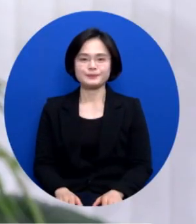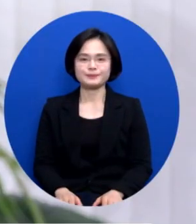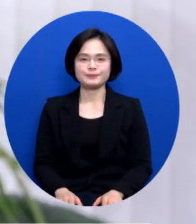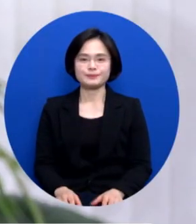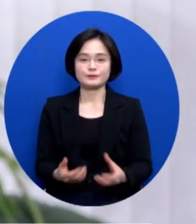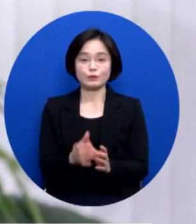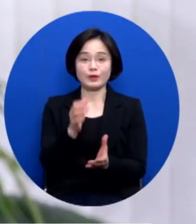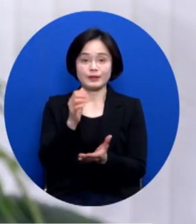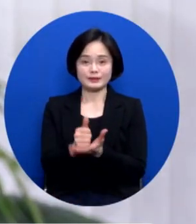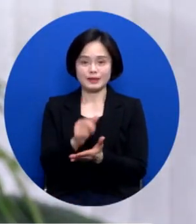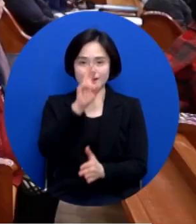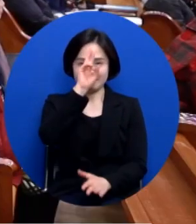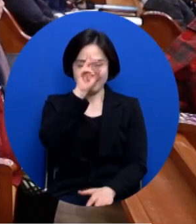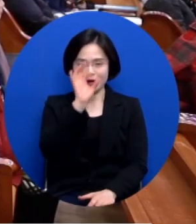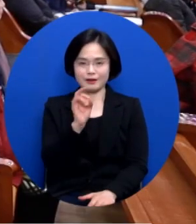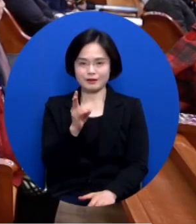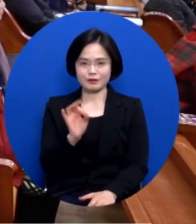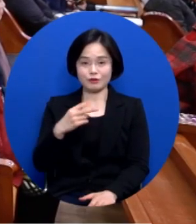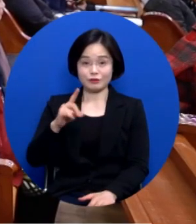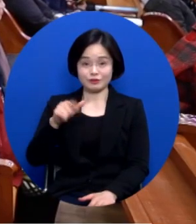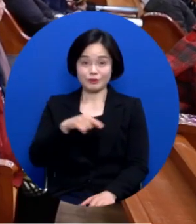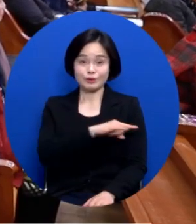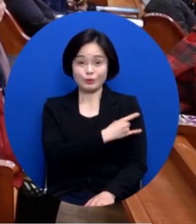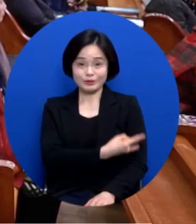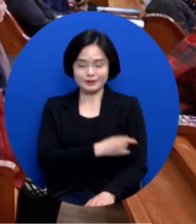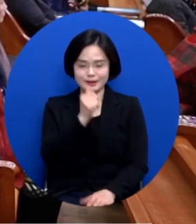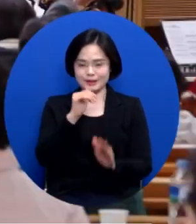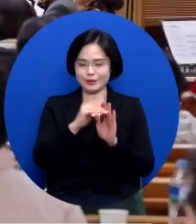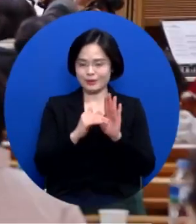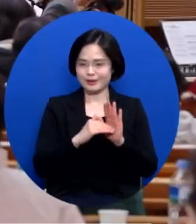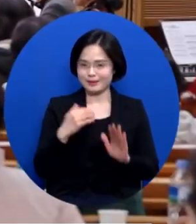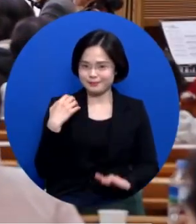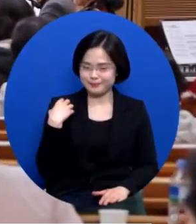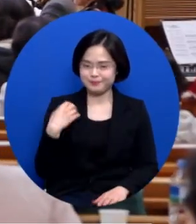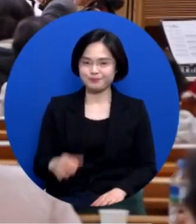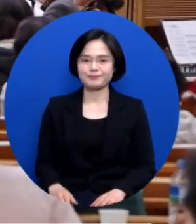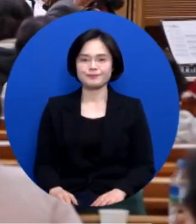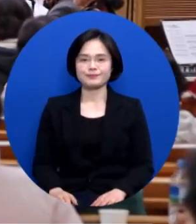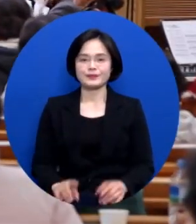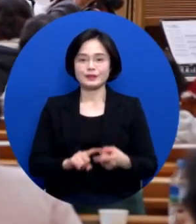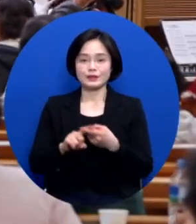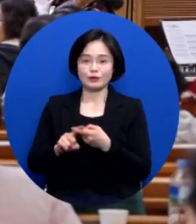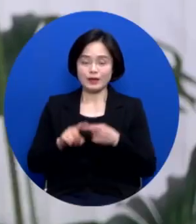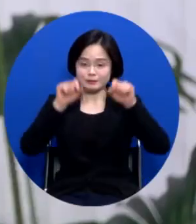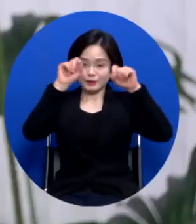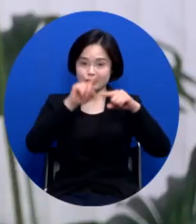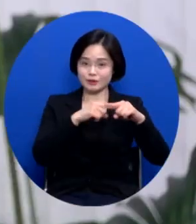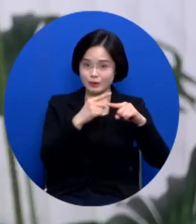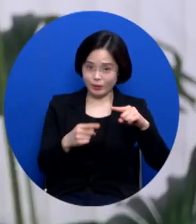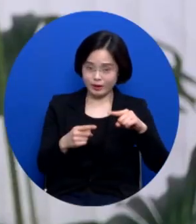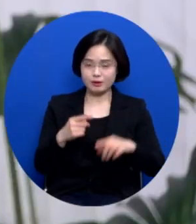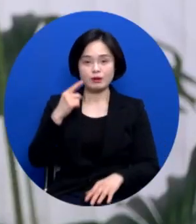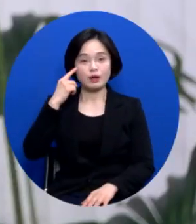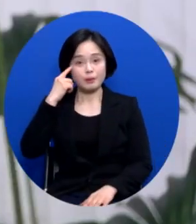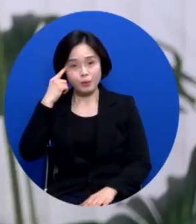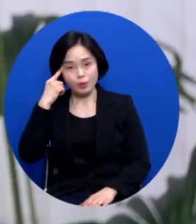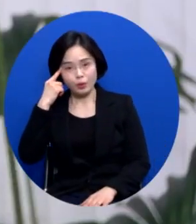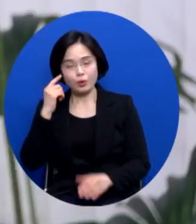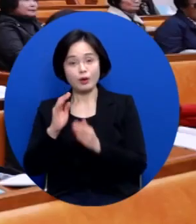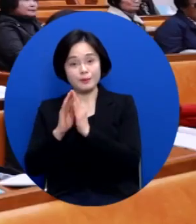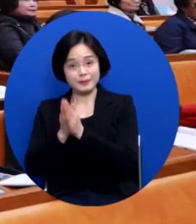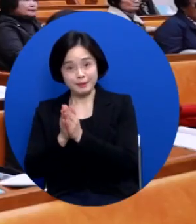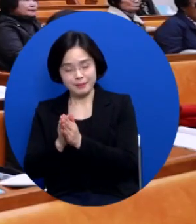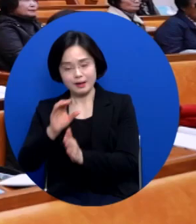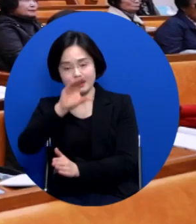회장 박영덕 권사의 사회로 진행된 회의 처리 시간에는 연합체육대회와 몽골, 미얀마, 아프리카 등 7개국